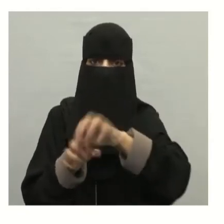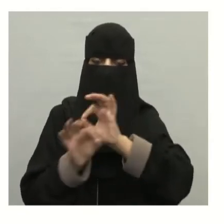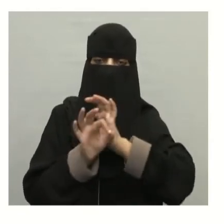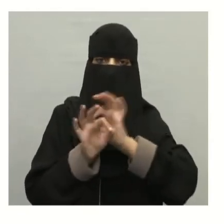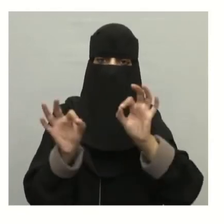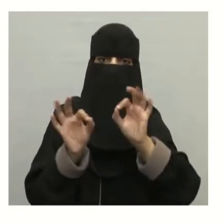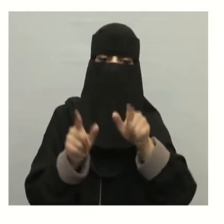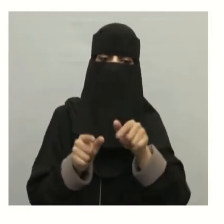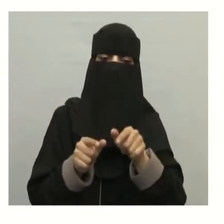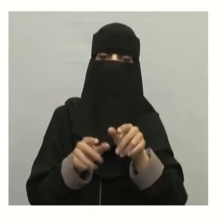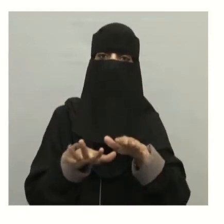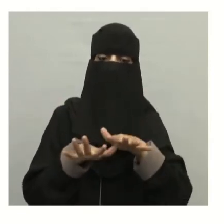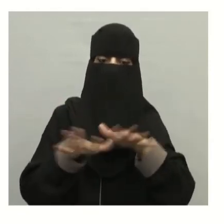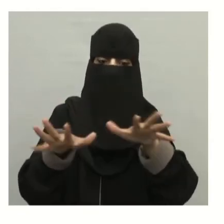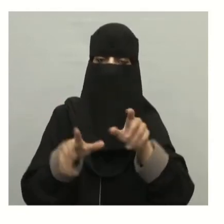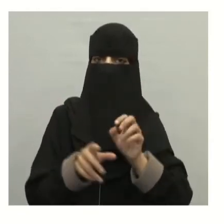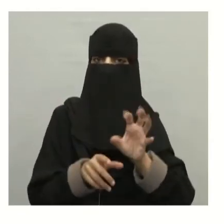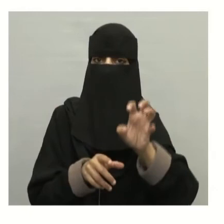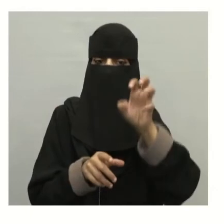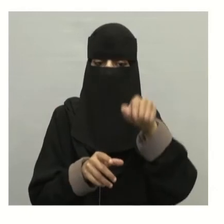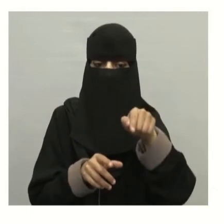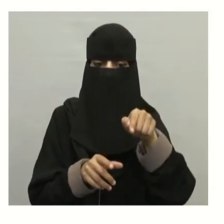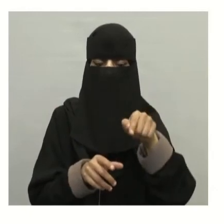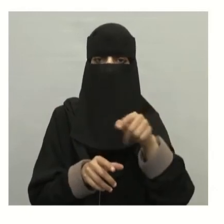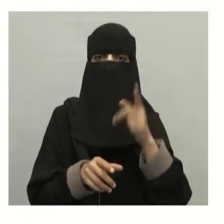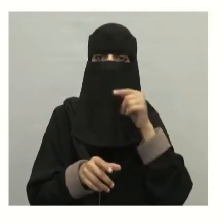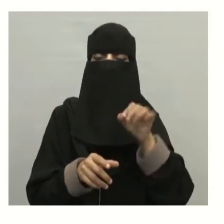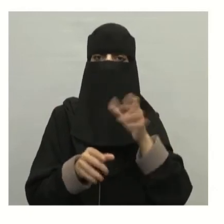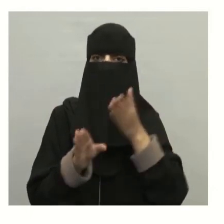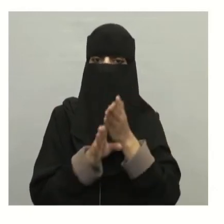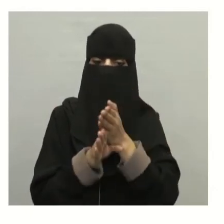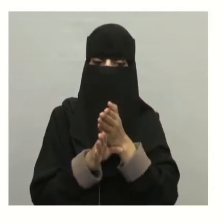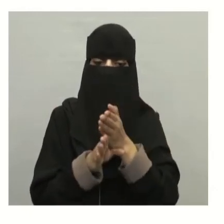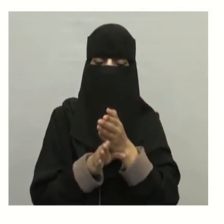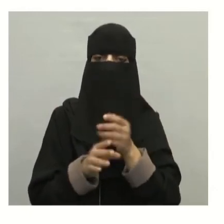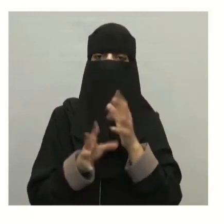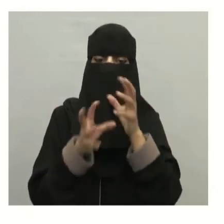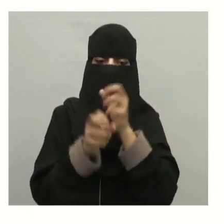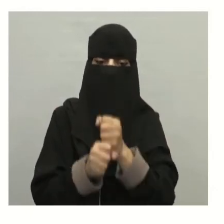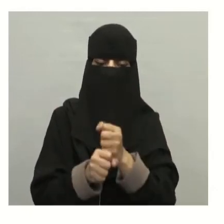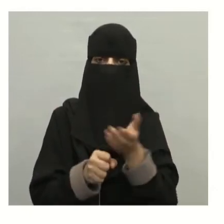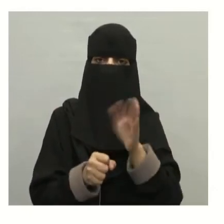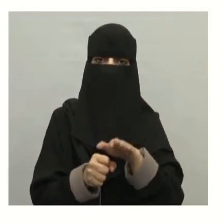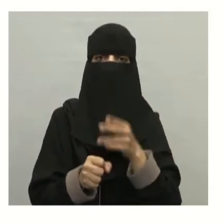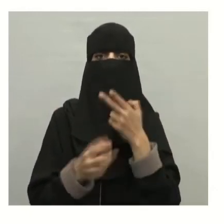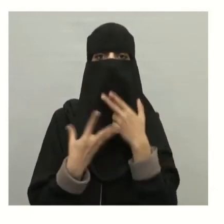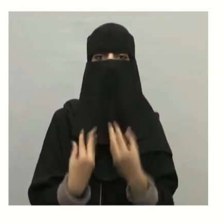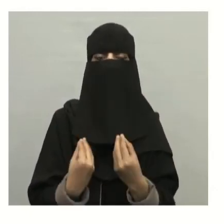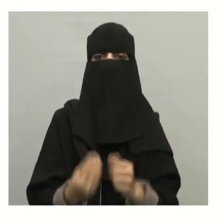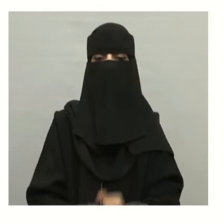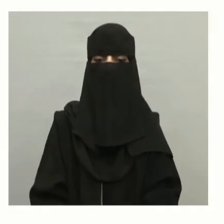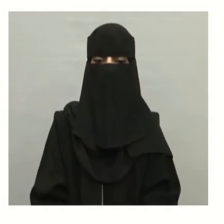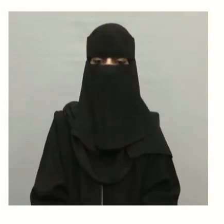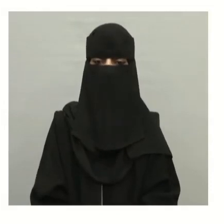أجزاؤها استعدادا لتكاثر الجراثيم، وما أفضل طريقة للمحافظة على